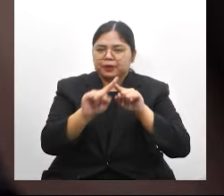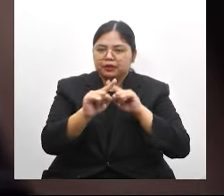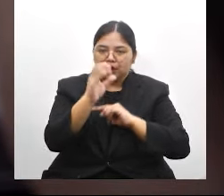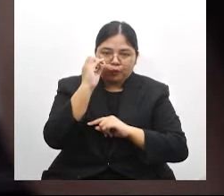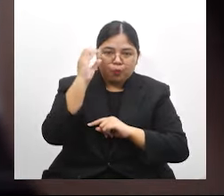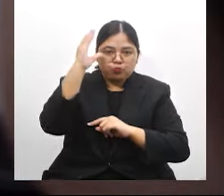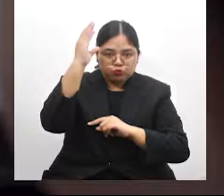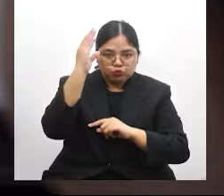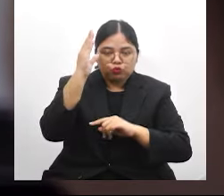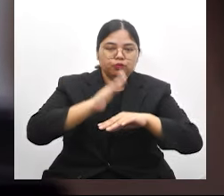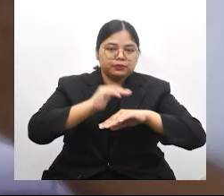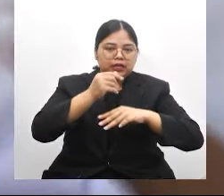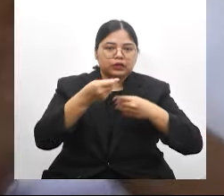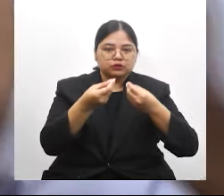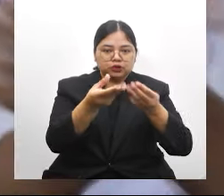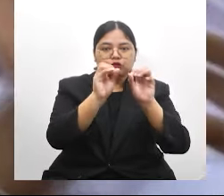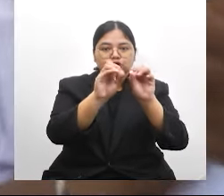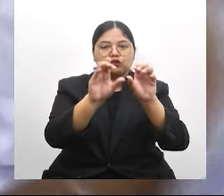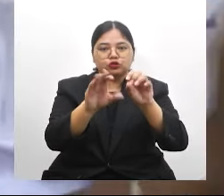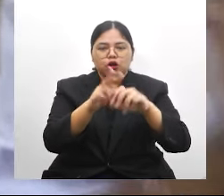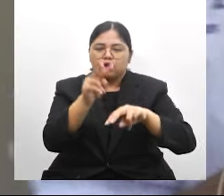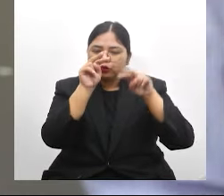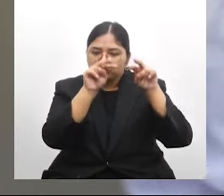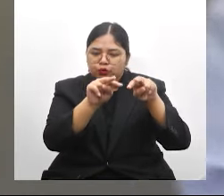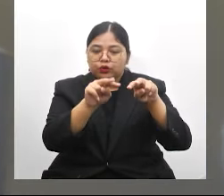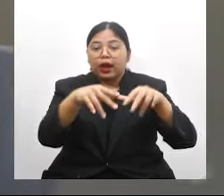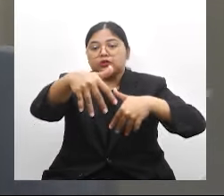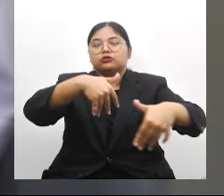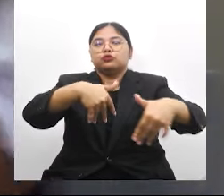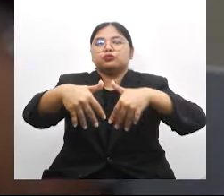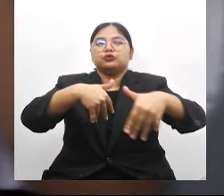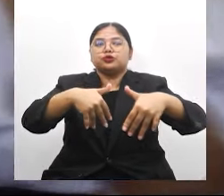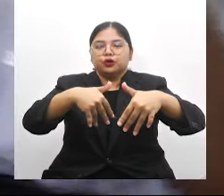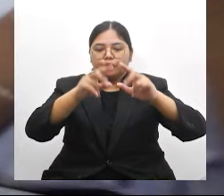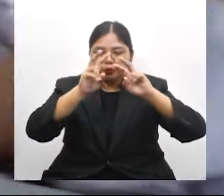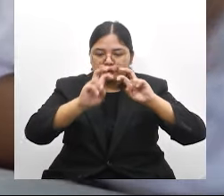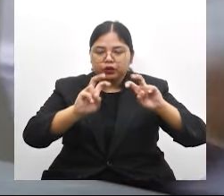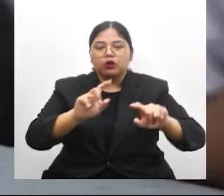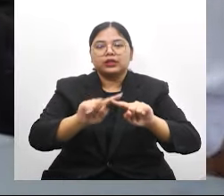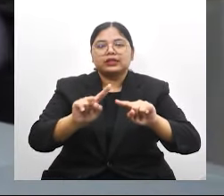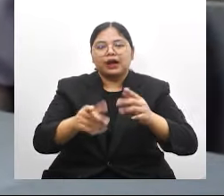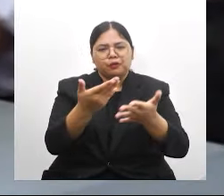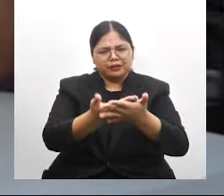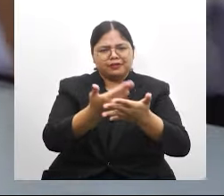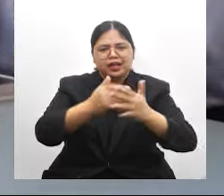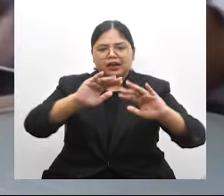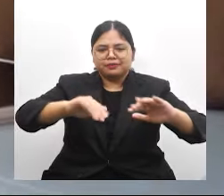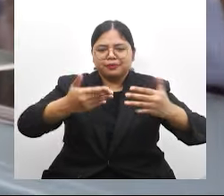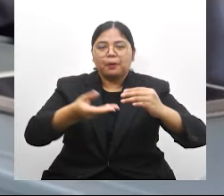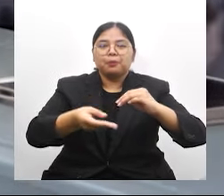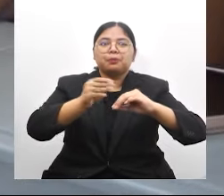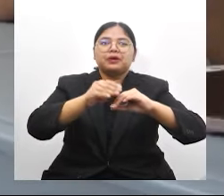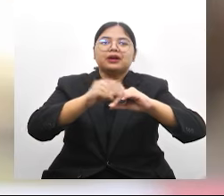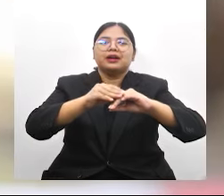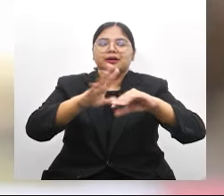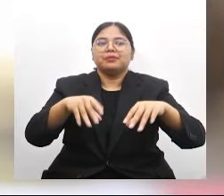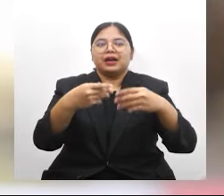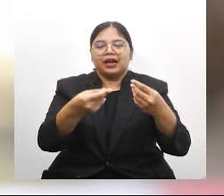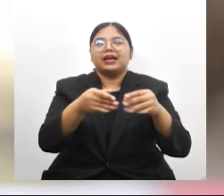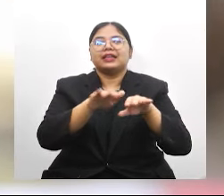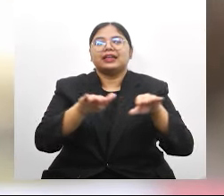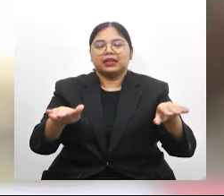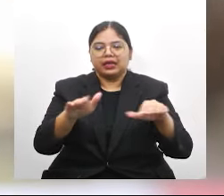ทักษาอาชีพโดยการวิเคราะห์แหล่งเรียนรู้ในชุมชนนะคะที่จะส่งเสริมเป็นอาชีพที่เสริมรายได้ให้กับนักเรียนได้นะคะเอ่อสมเด็จพระพันตรี